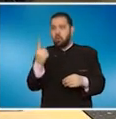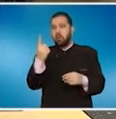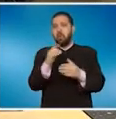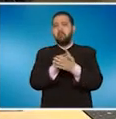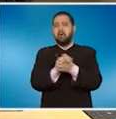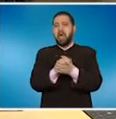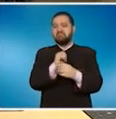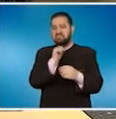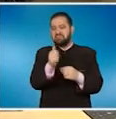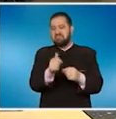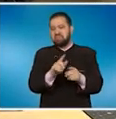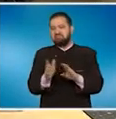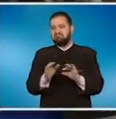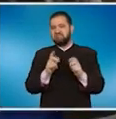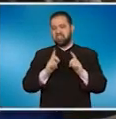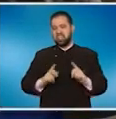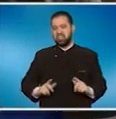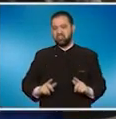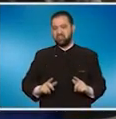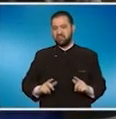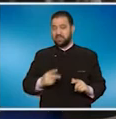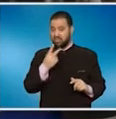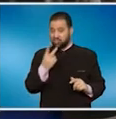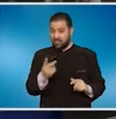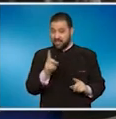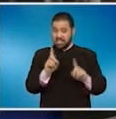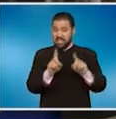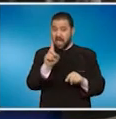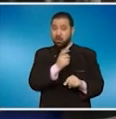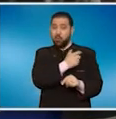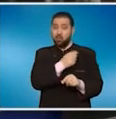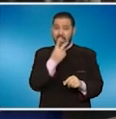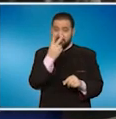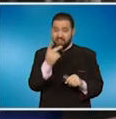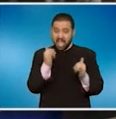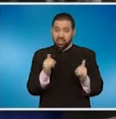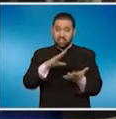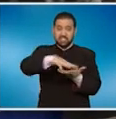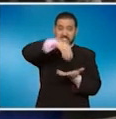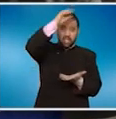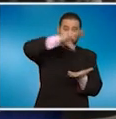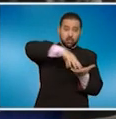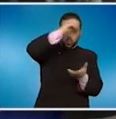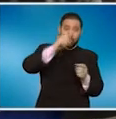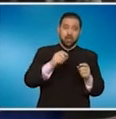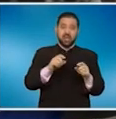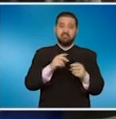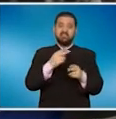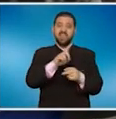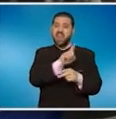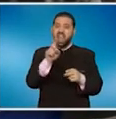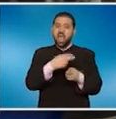începe postul mare, niciun fel de diferență. Astfel încât chiar dacă noi nu putem vedea aceste duhuri, nu le putem percepe prin simțuri, ele pot